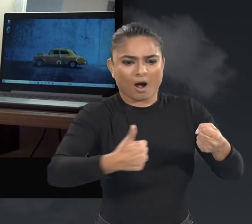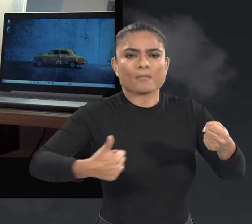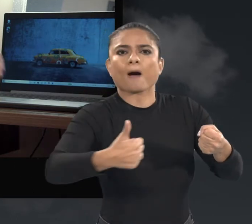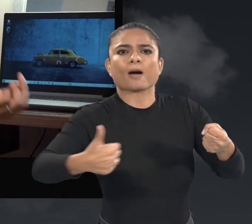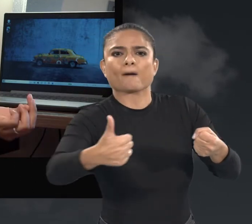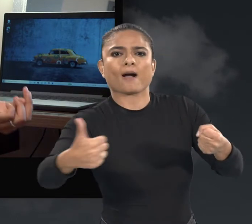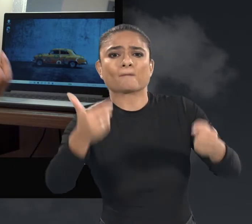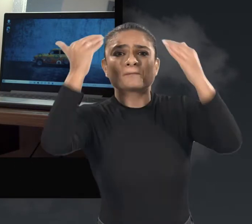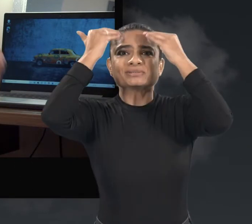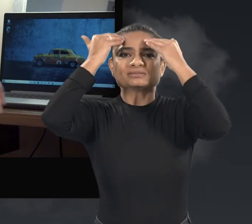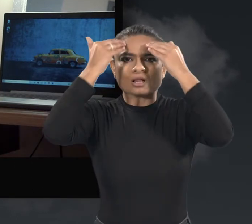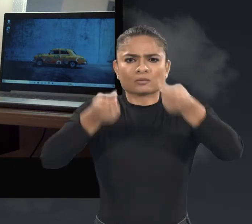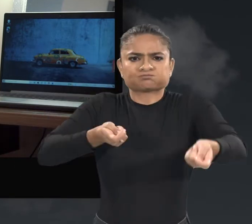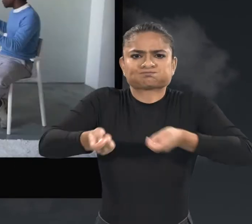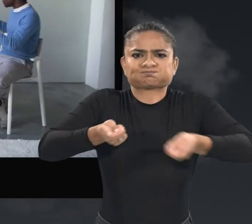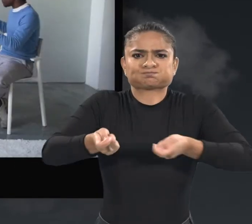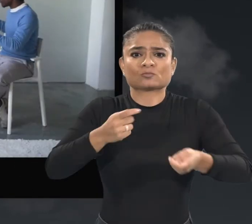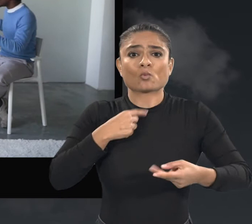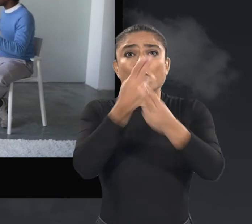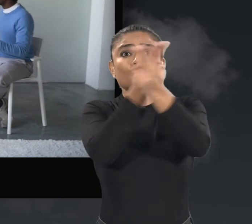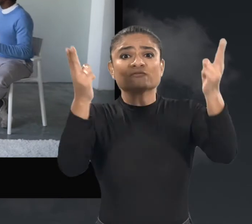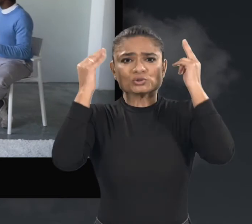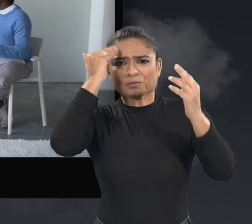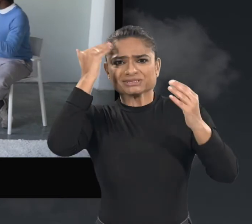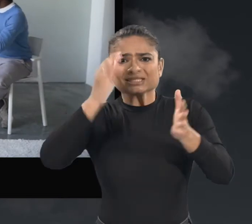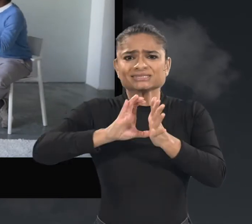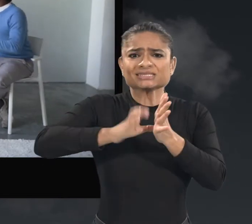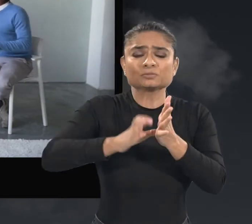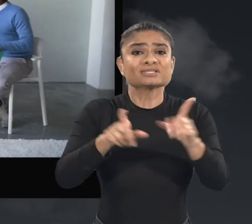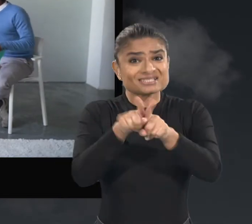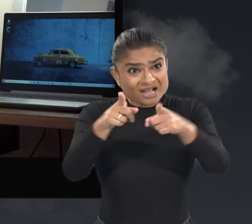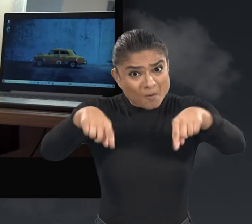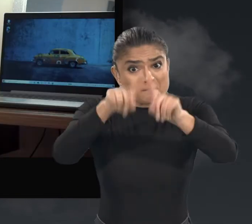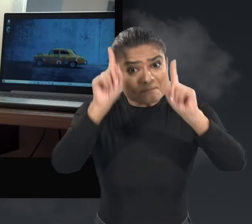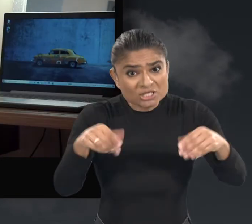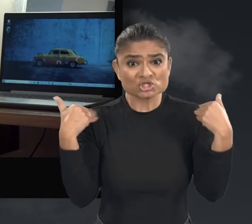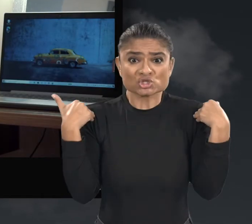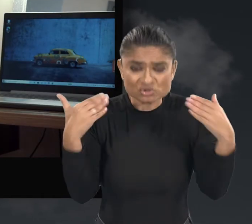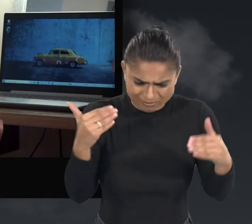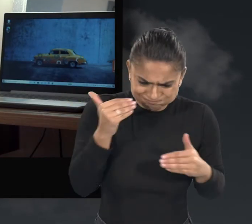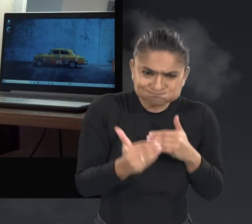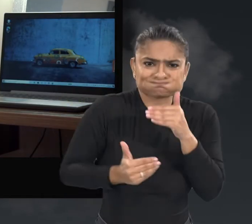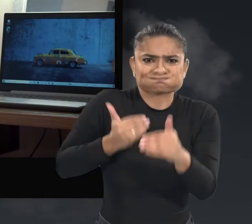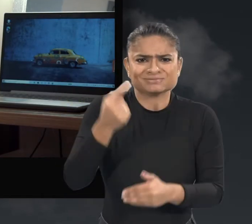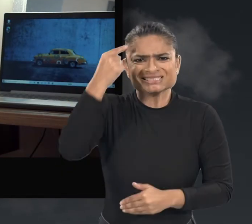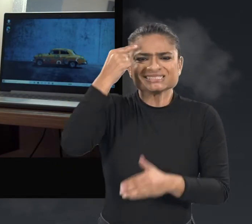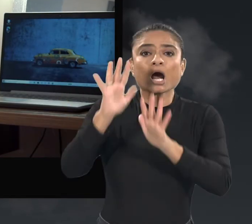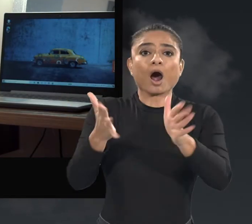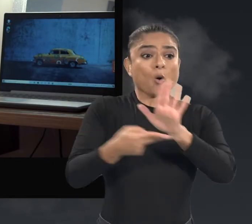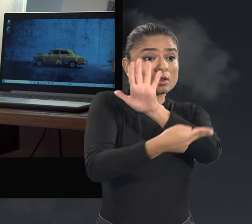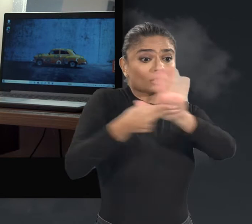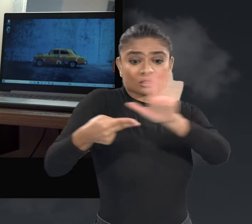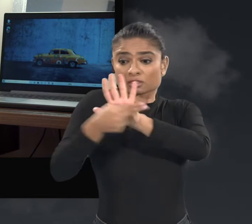disabilities nodig sielkundiges nie, maar studente met disabilities in general. So hulle moet dit begin doen en ek dink hulle moet